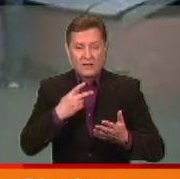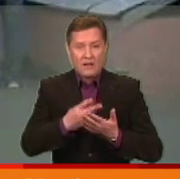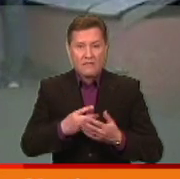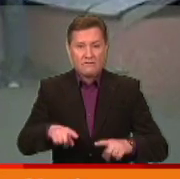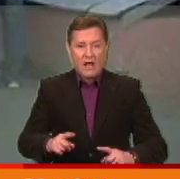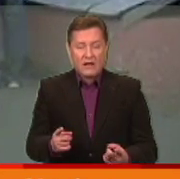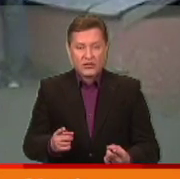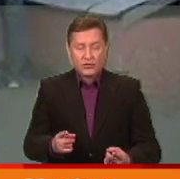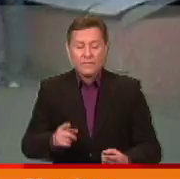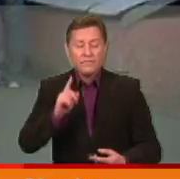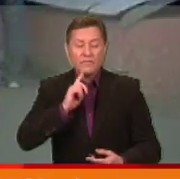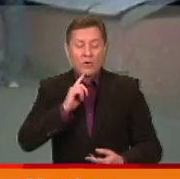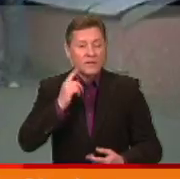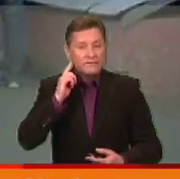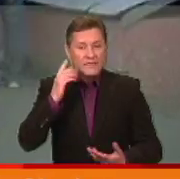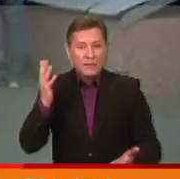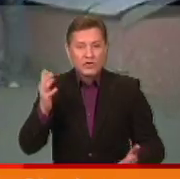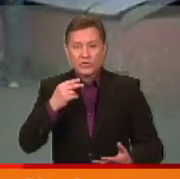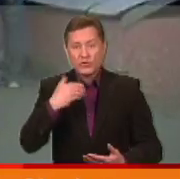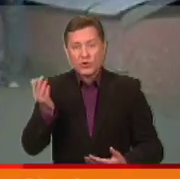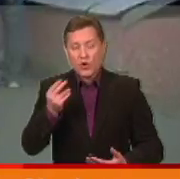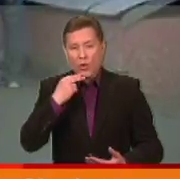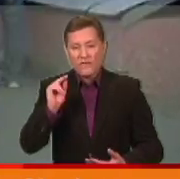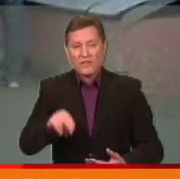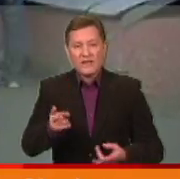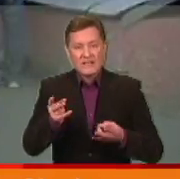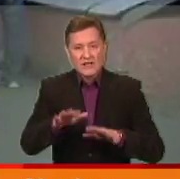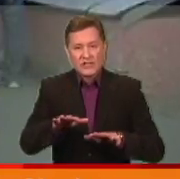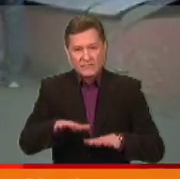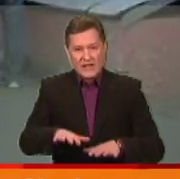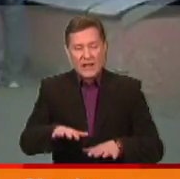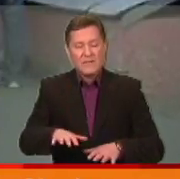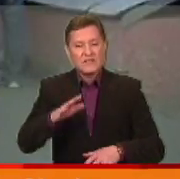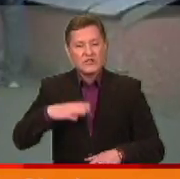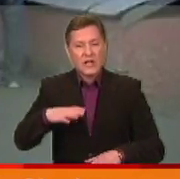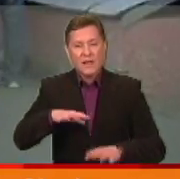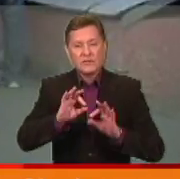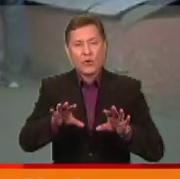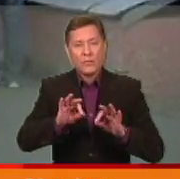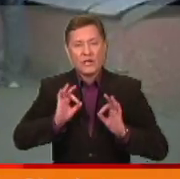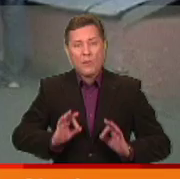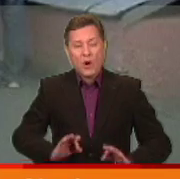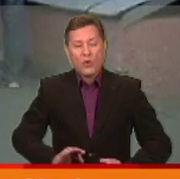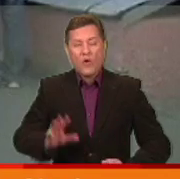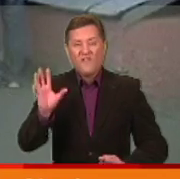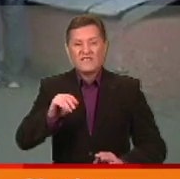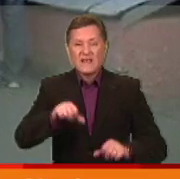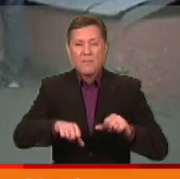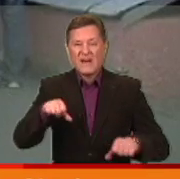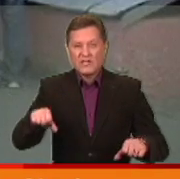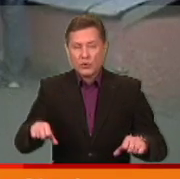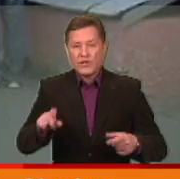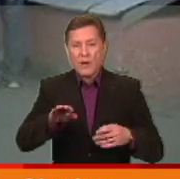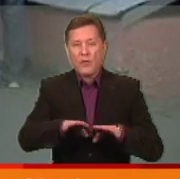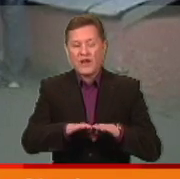На жаль, поки не вдалося почути сторони обвинувачення, однак ми залишаємось на місці і чекаємо коментарі прокурорів. А я ж маю сказати, що усі присутні порівнюють цю справу